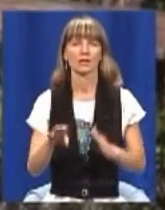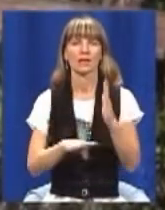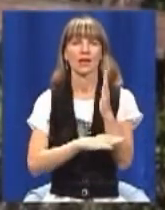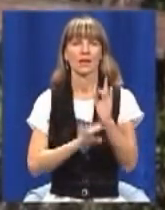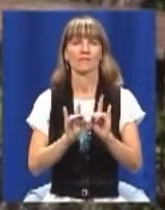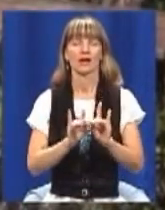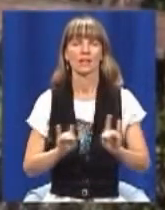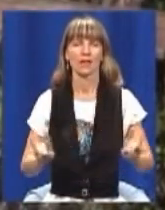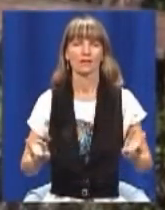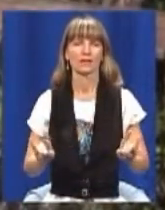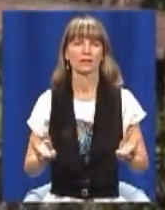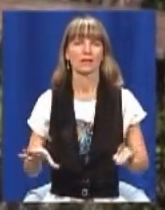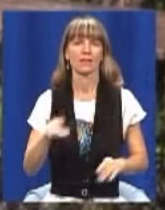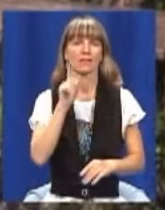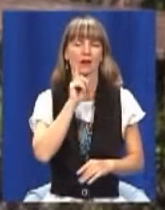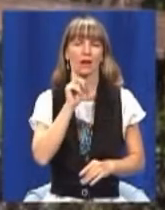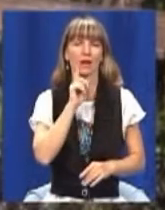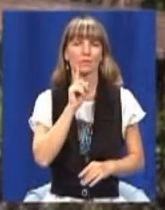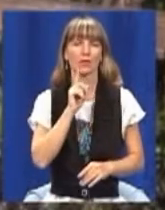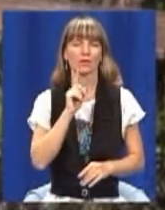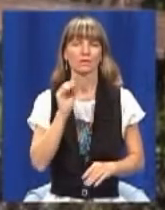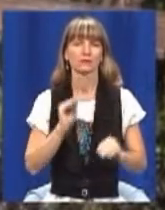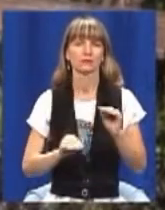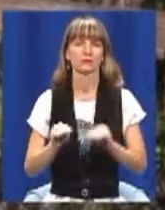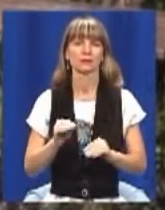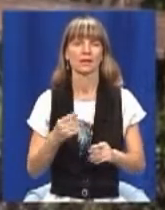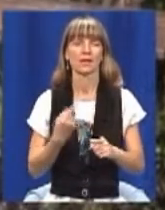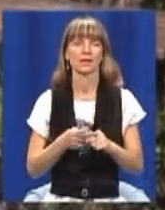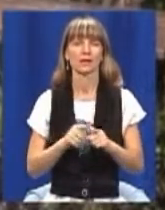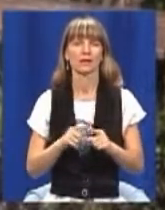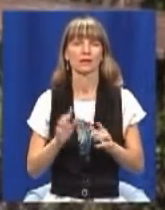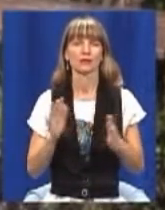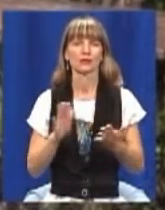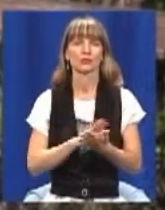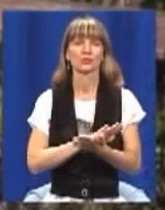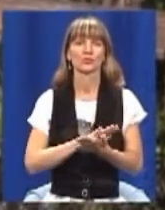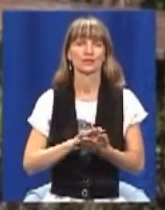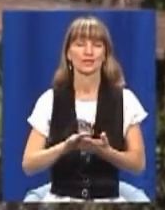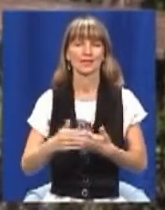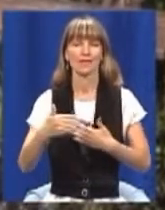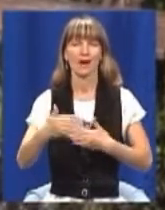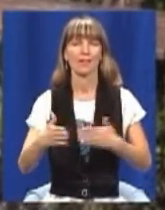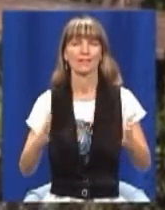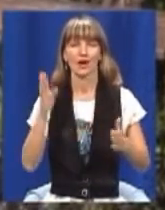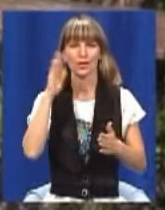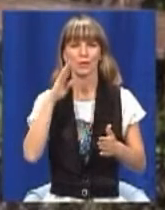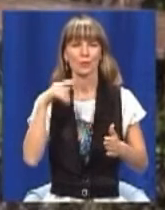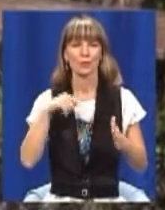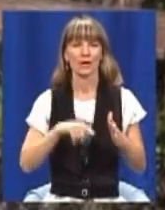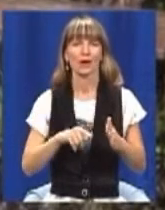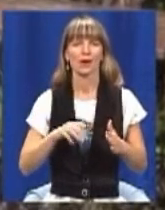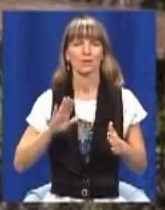лавочки та галявини тимчасово стають декораціями цього кришталевого чистого акваріума. А вже у серпні